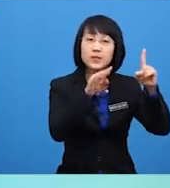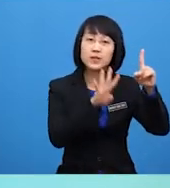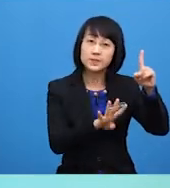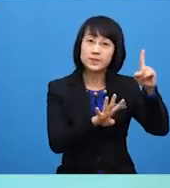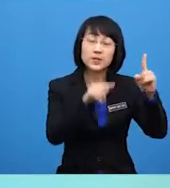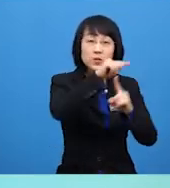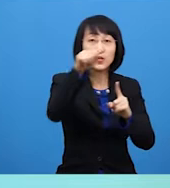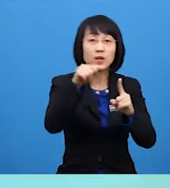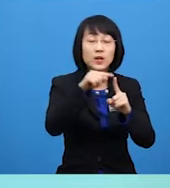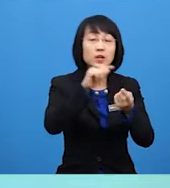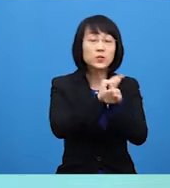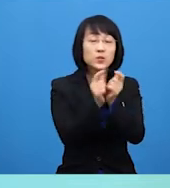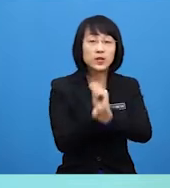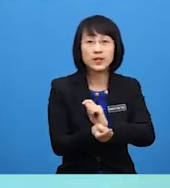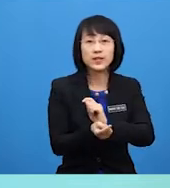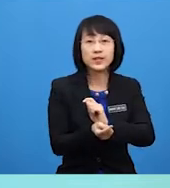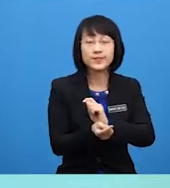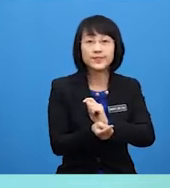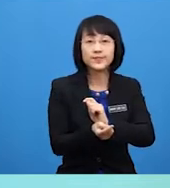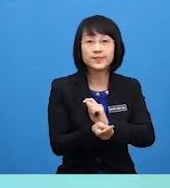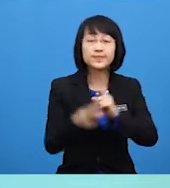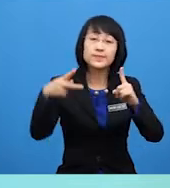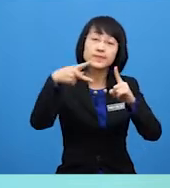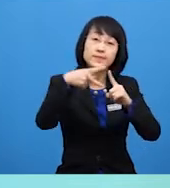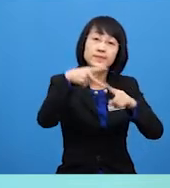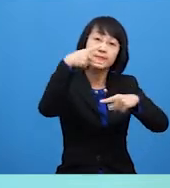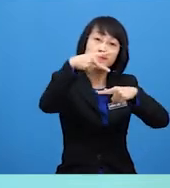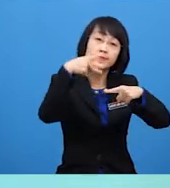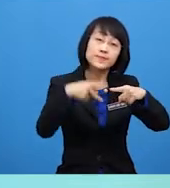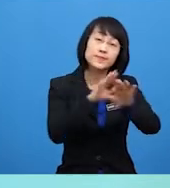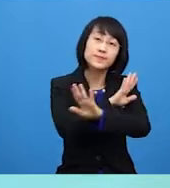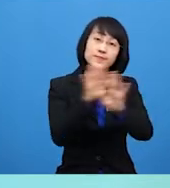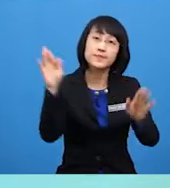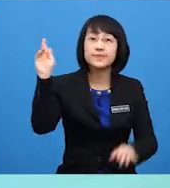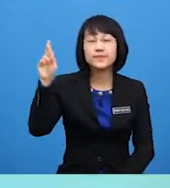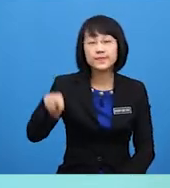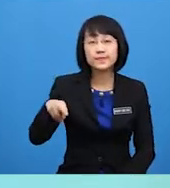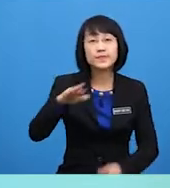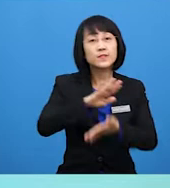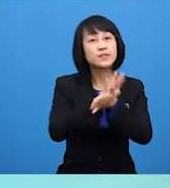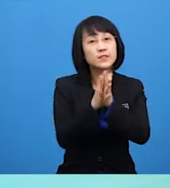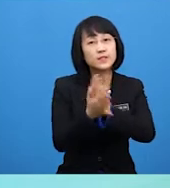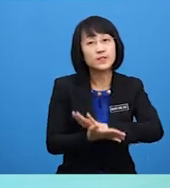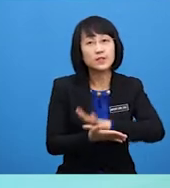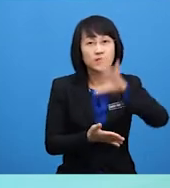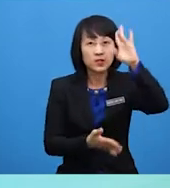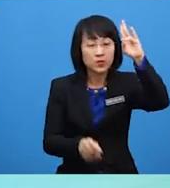1/3 apabila ditukarkan kepada pecahan tidak wajar